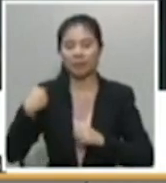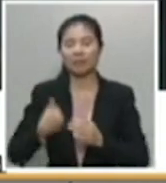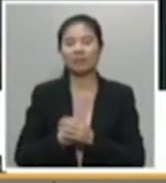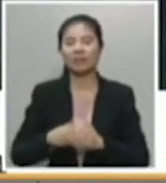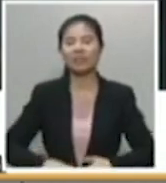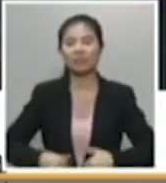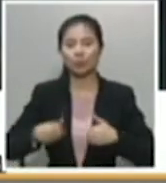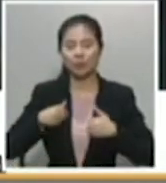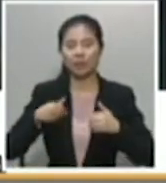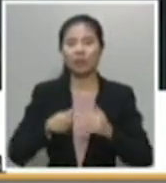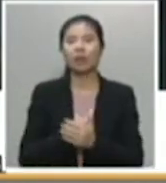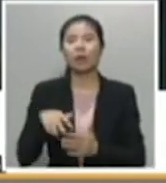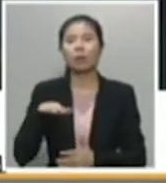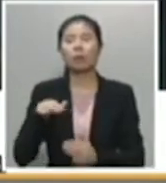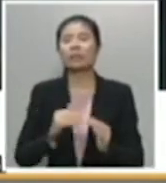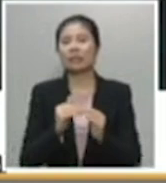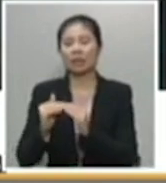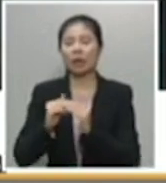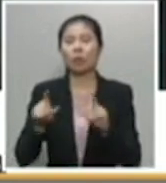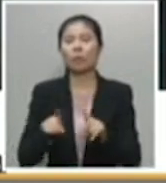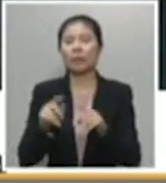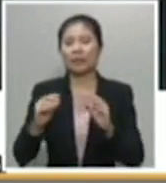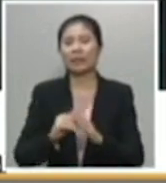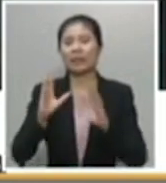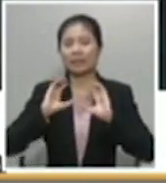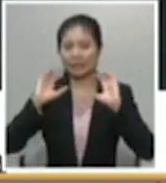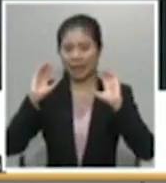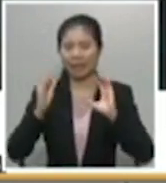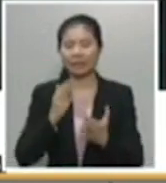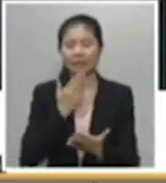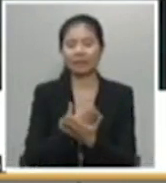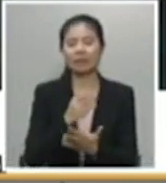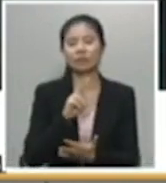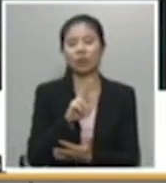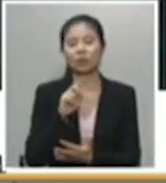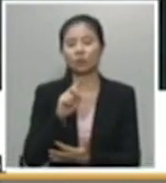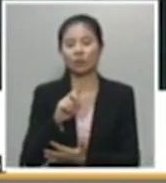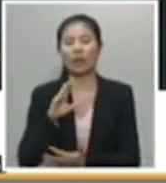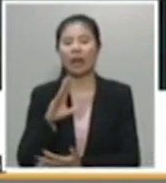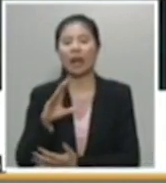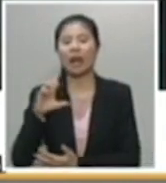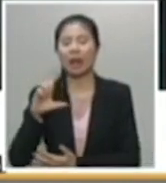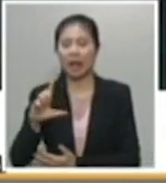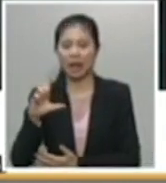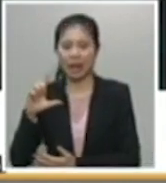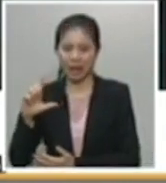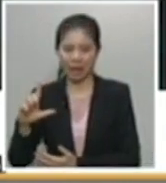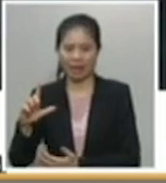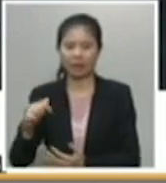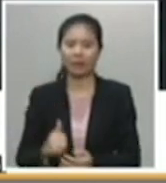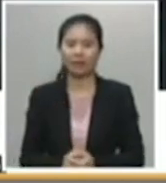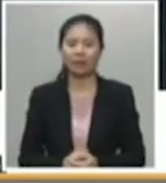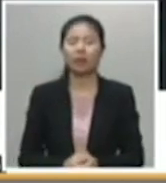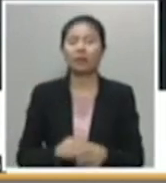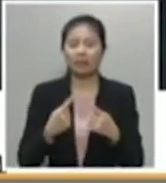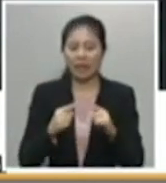เศรษฐกิจในระดับเดียวกันกับข้าราชการเราต้องบวกเงินเข้าไปอีก 2.5 ล้านล้านบาทซึ่งตัวเลขนี้โดยบัง